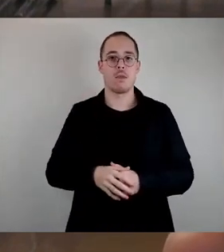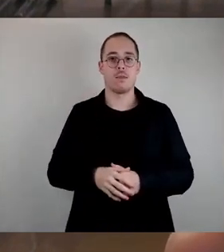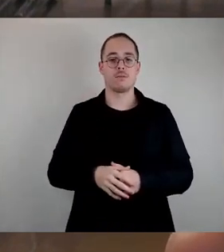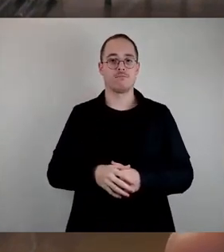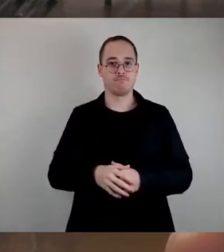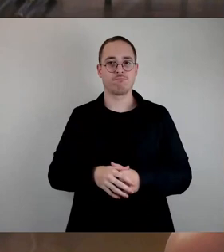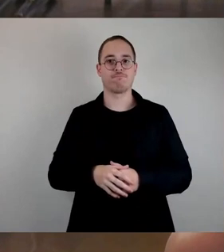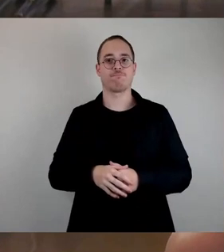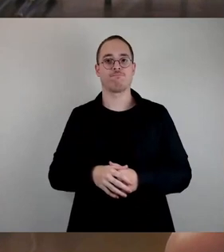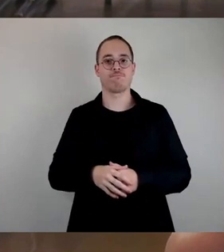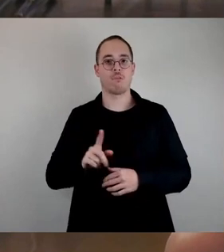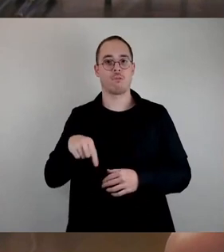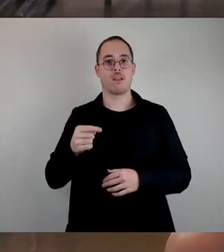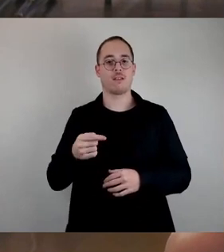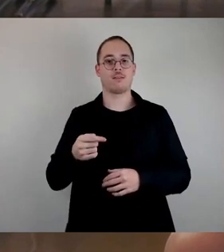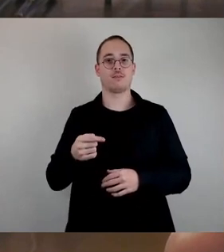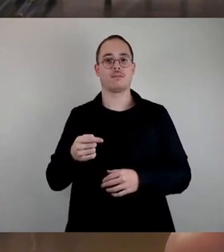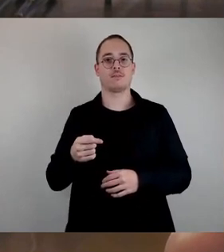dann sind die 500...